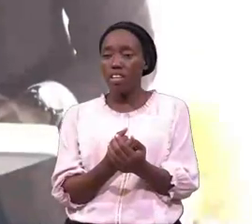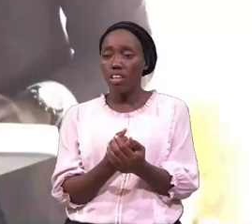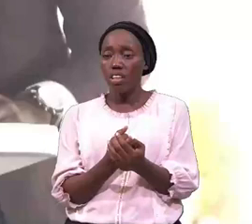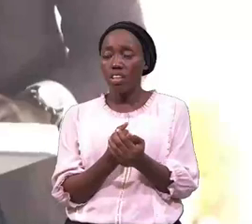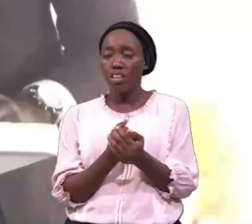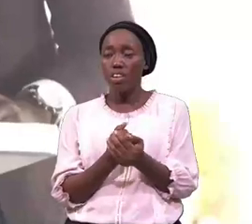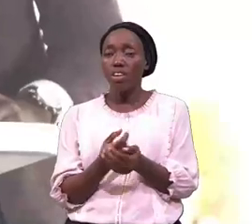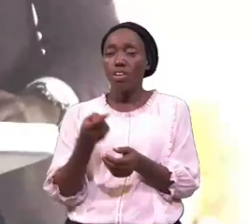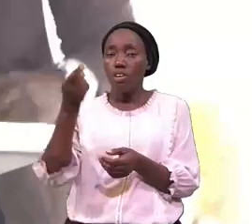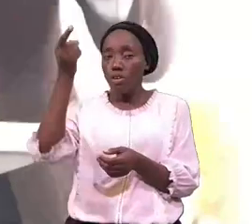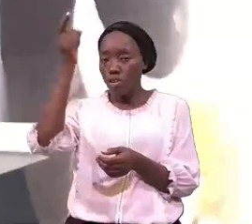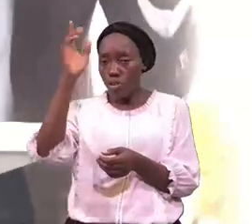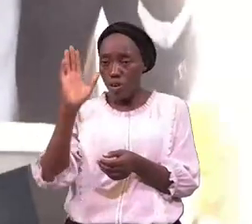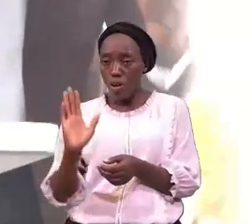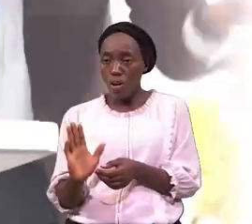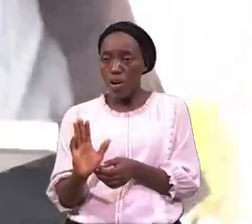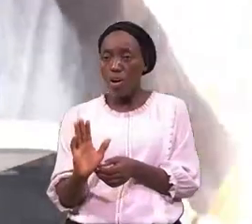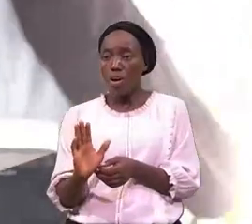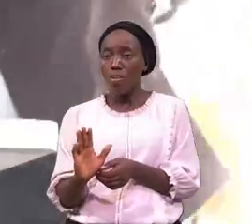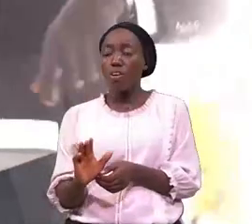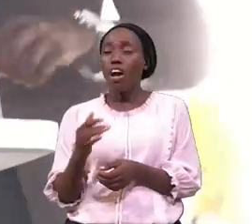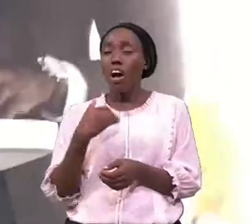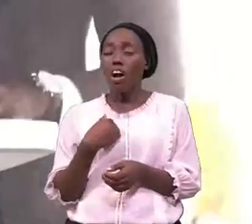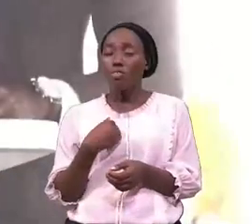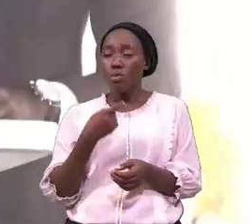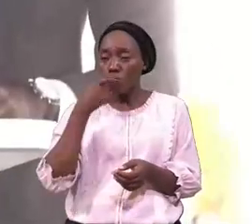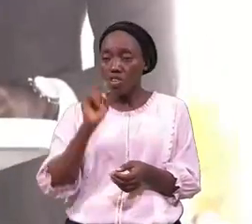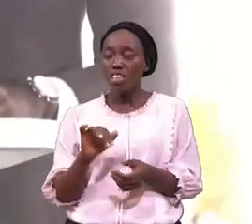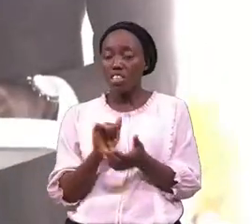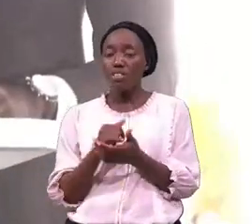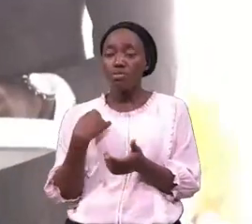Dieu a commandé que nous devions être sanctifiés.